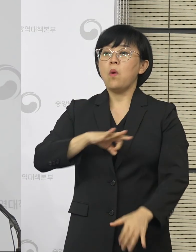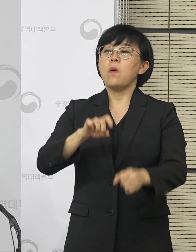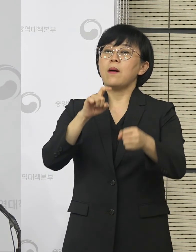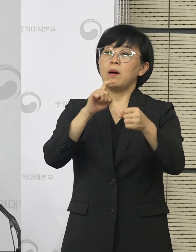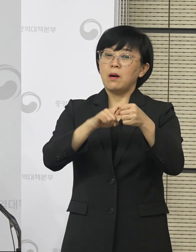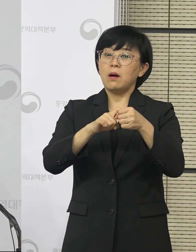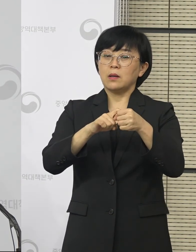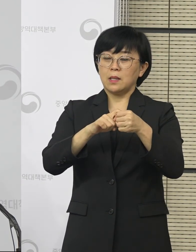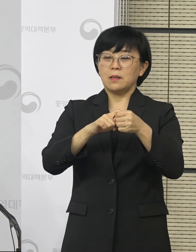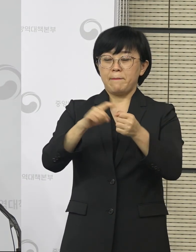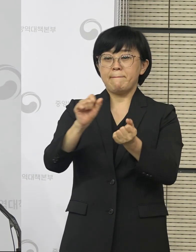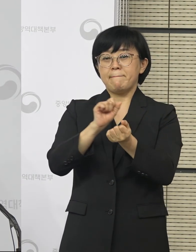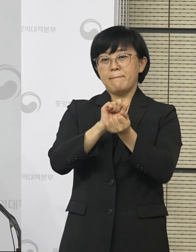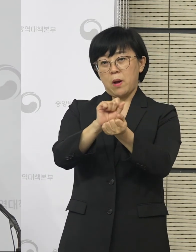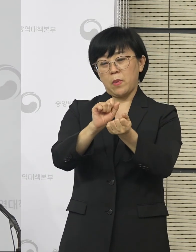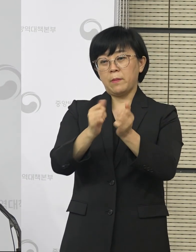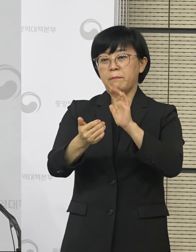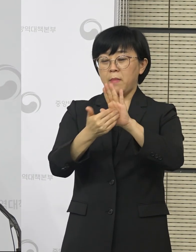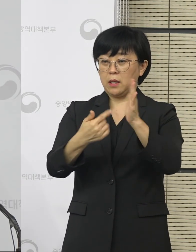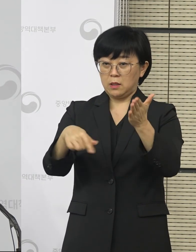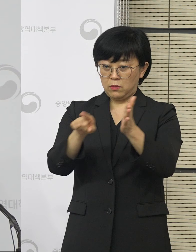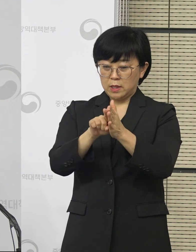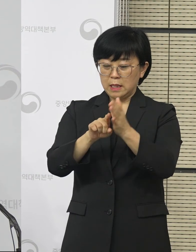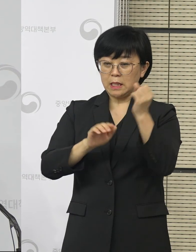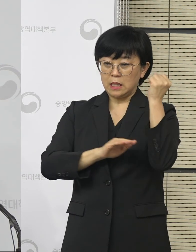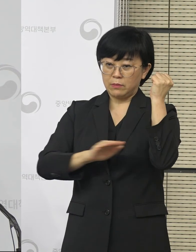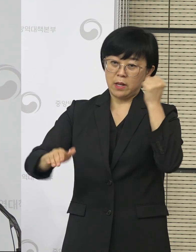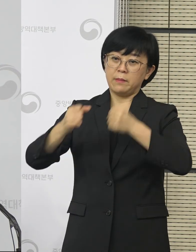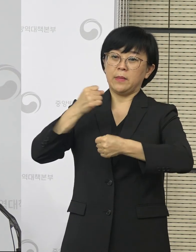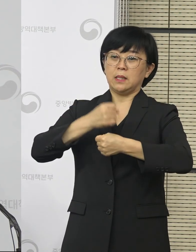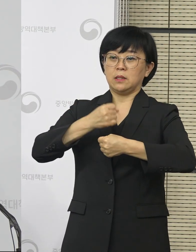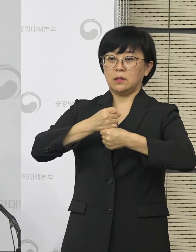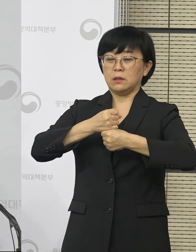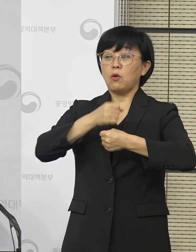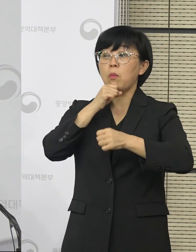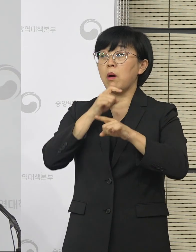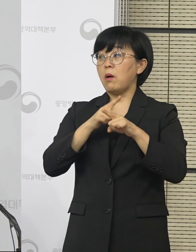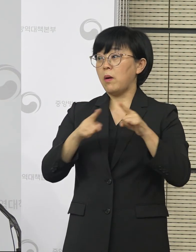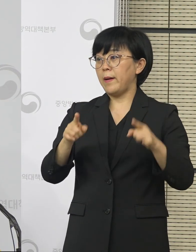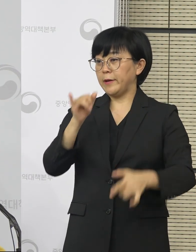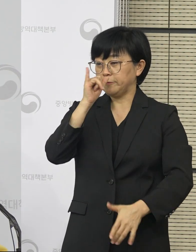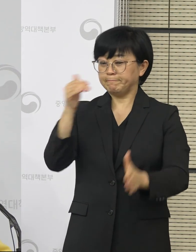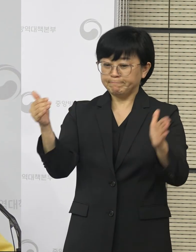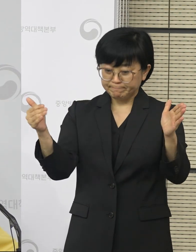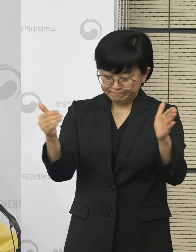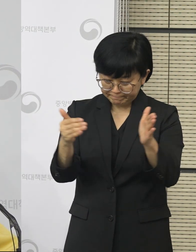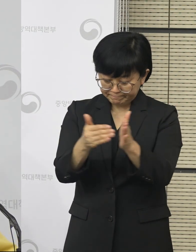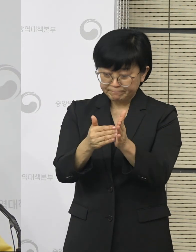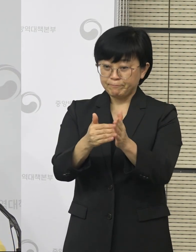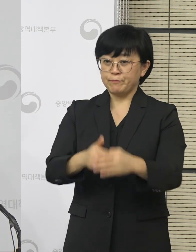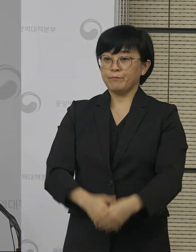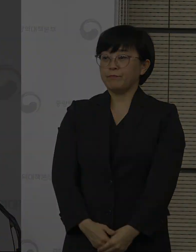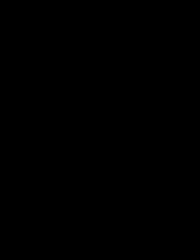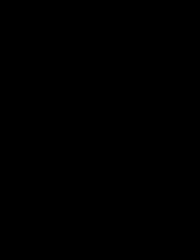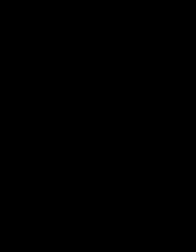기반으로 효과적인 그런 방역 대책을 추진할 수 있는 기반을 마련했다라고 평가하고 있습니다. 이상입니다.